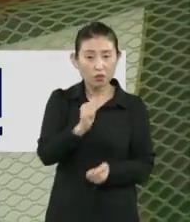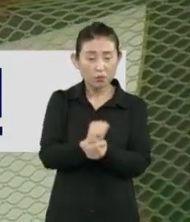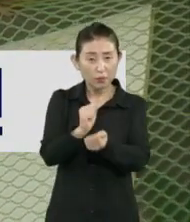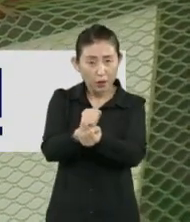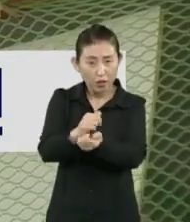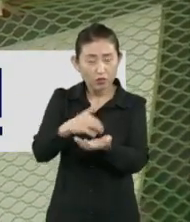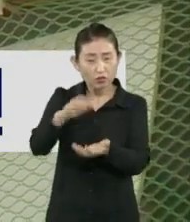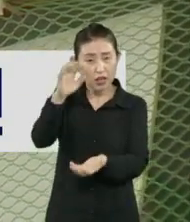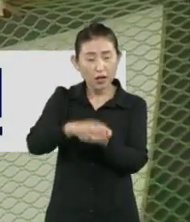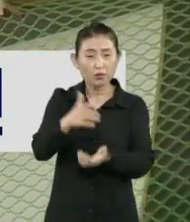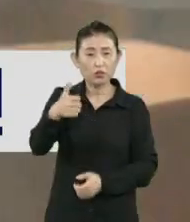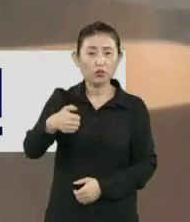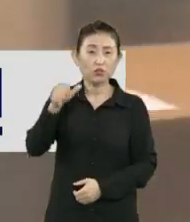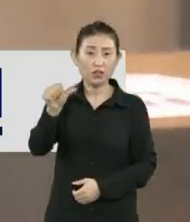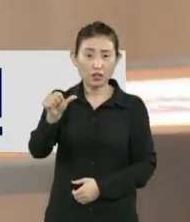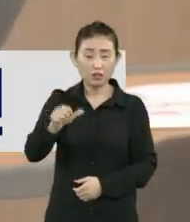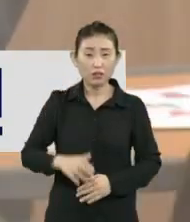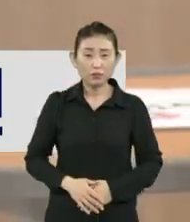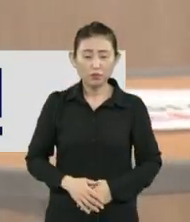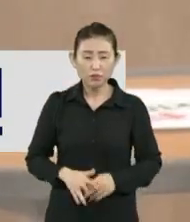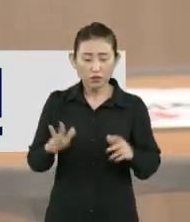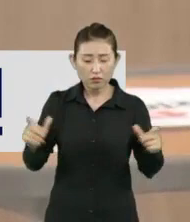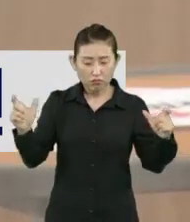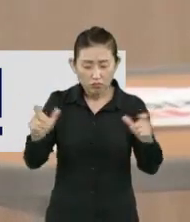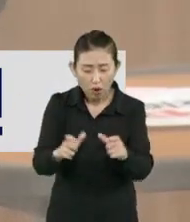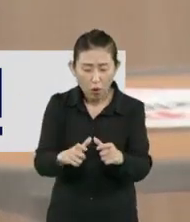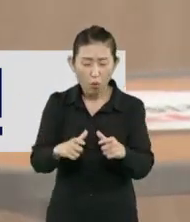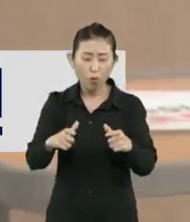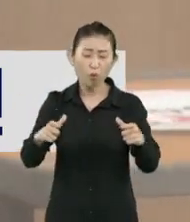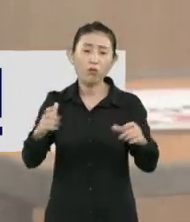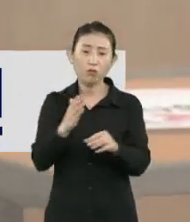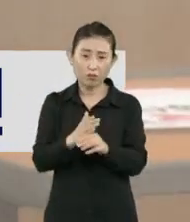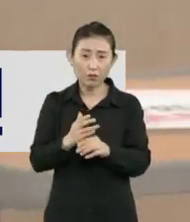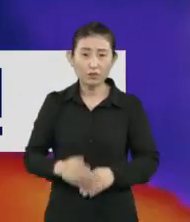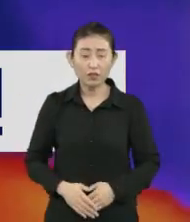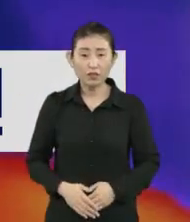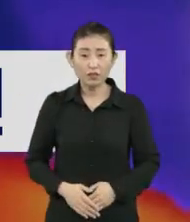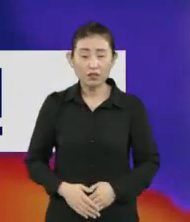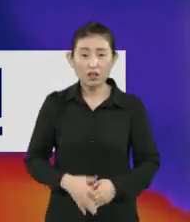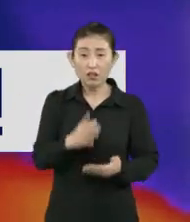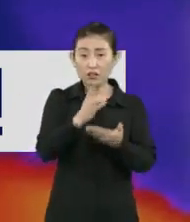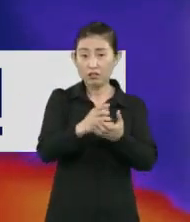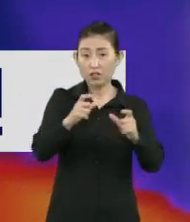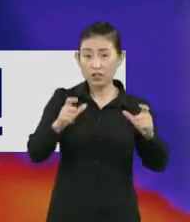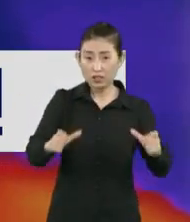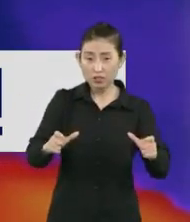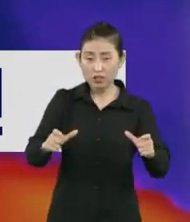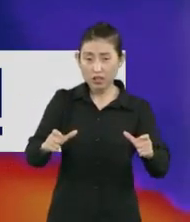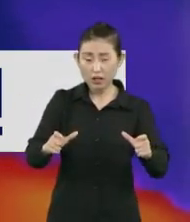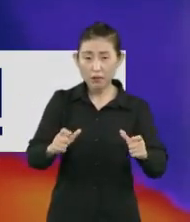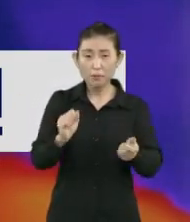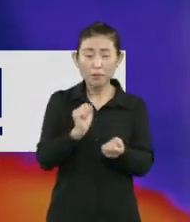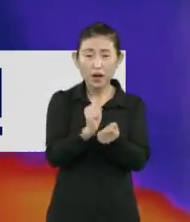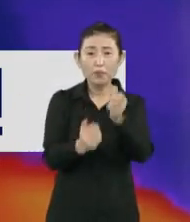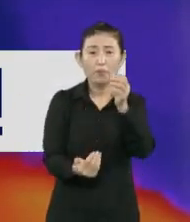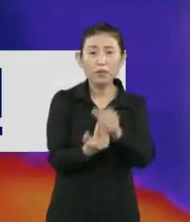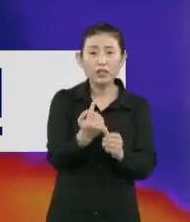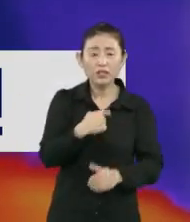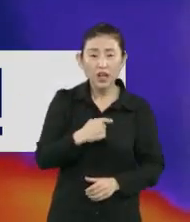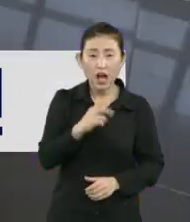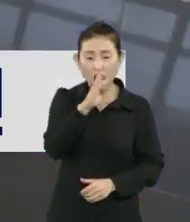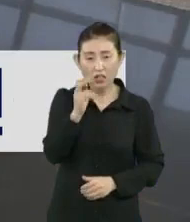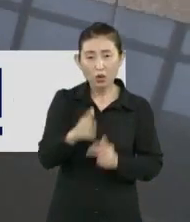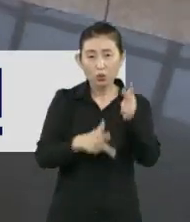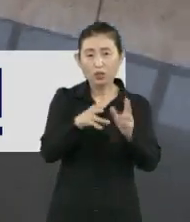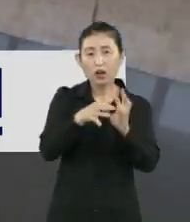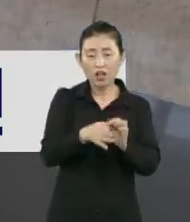55명이 확인되며 다시 확산 분위기로 돌아섰습니다 충남 천안에서 는 집단 감에 발생한 아산 공장